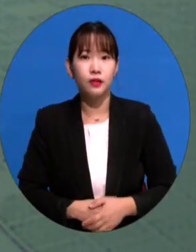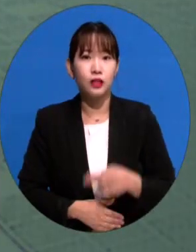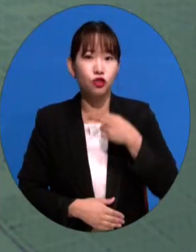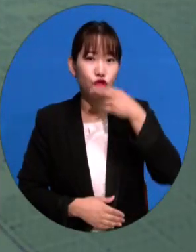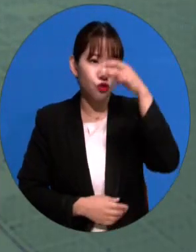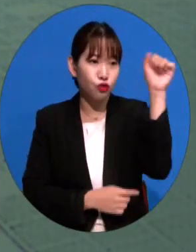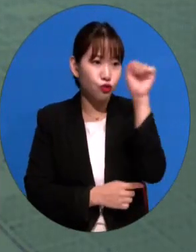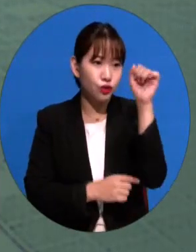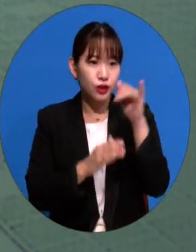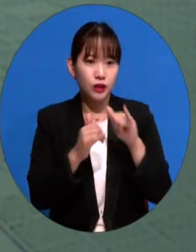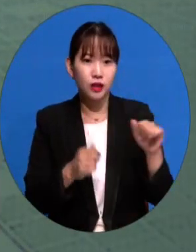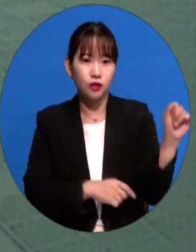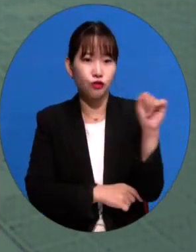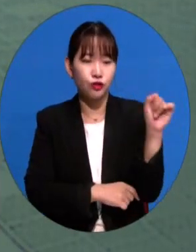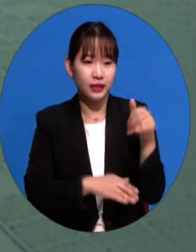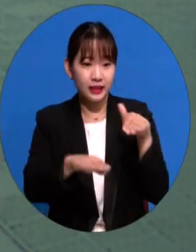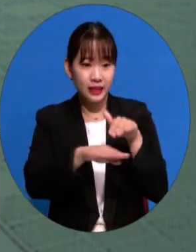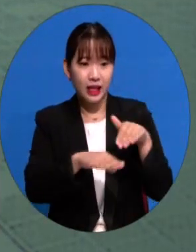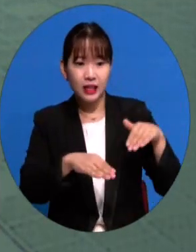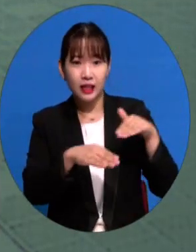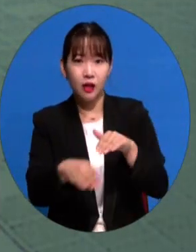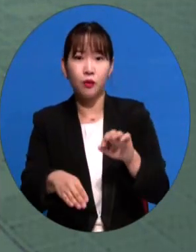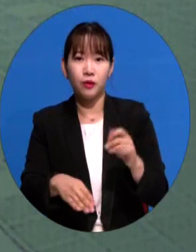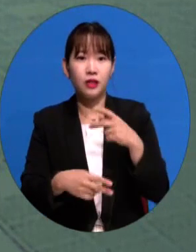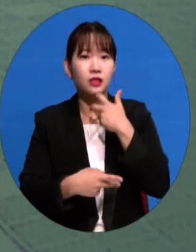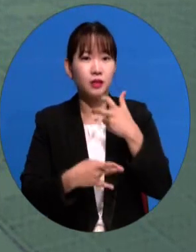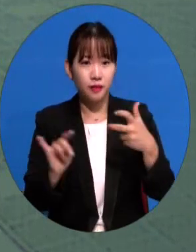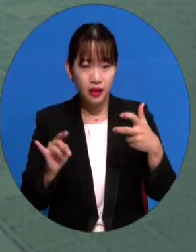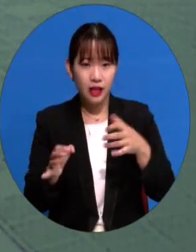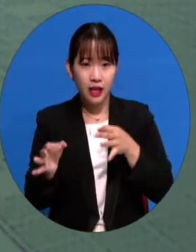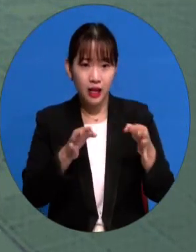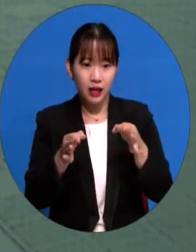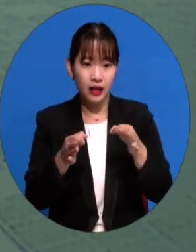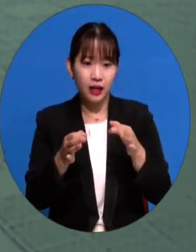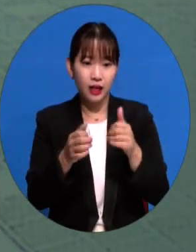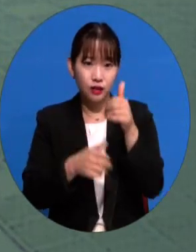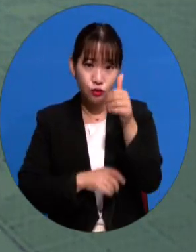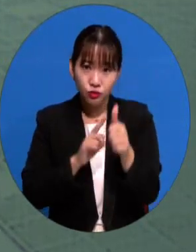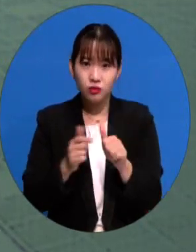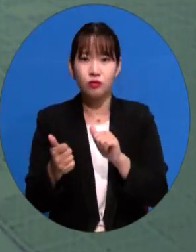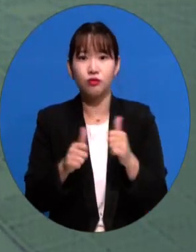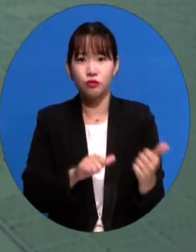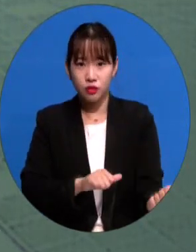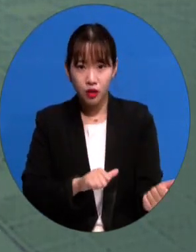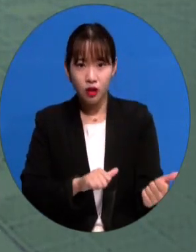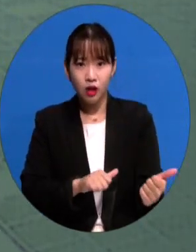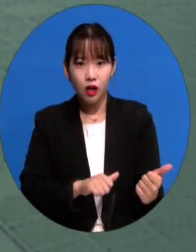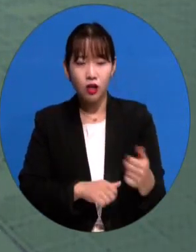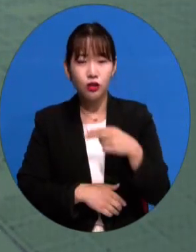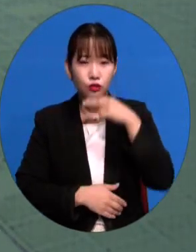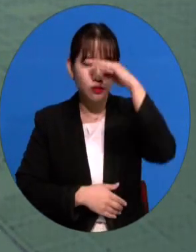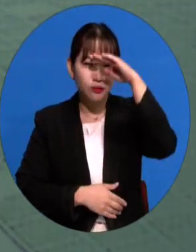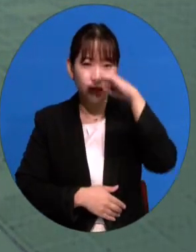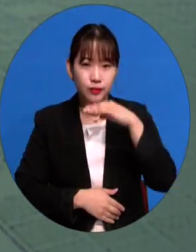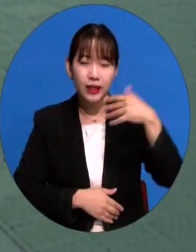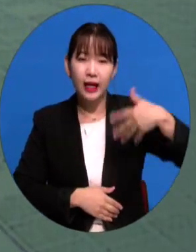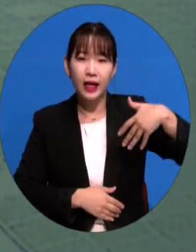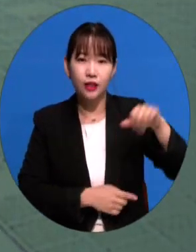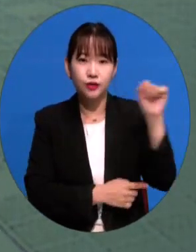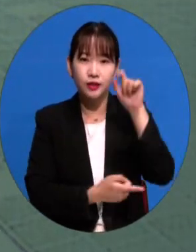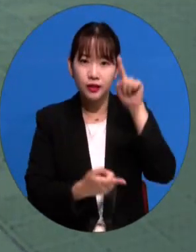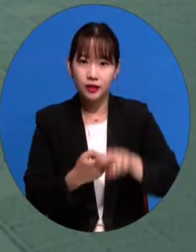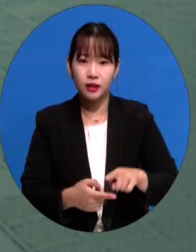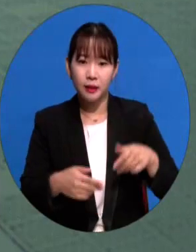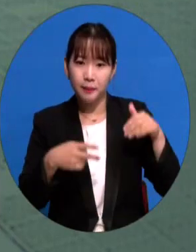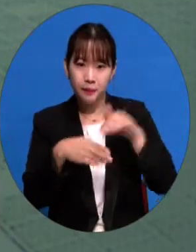음주 운전자가 몰던 차량이 낸 사고로 70대 노점상이 사망했습니다. 운전자는 숙취 운전을 하다 이 같은 사고를